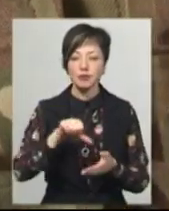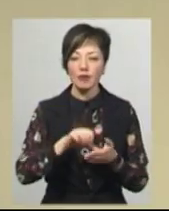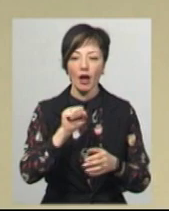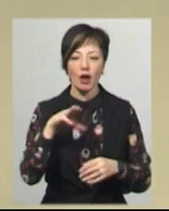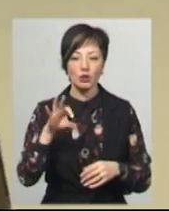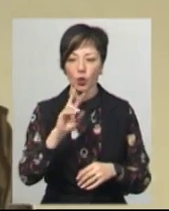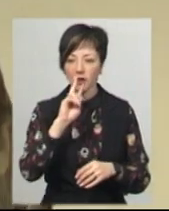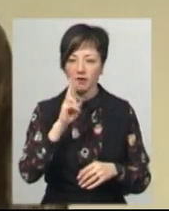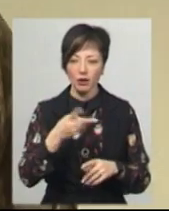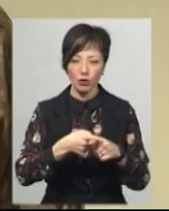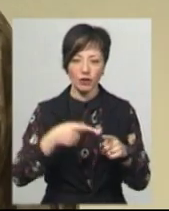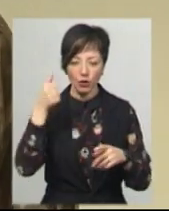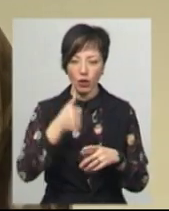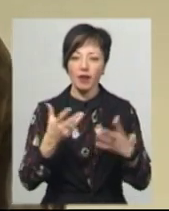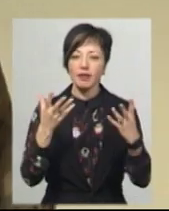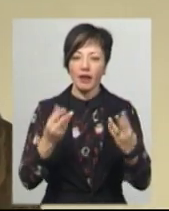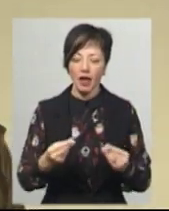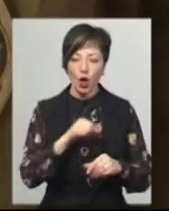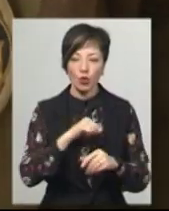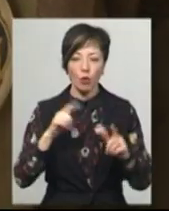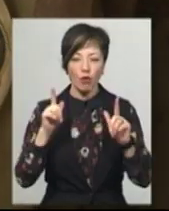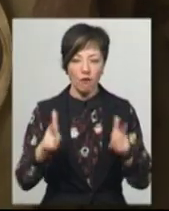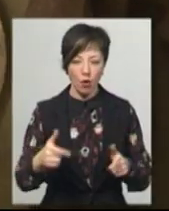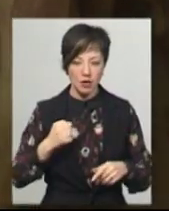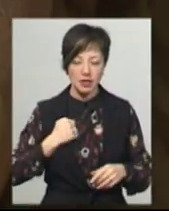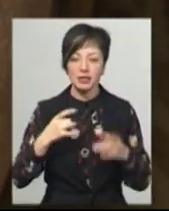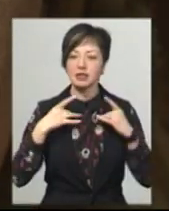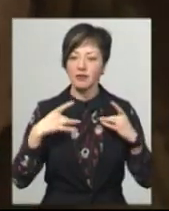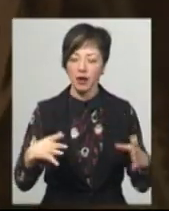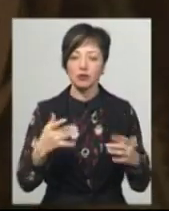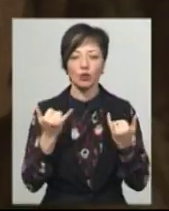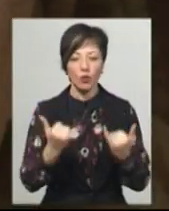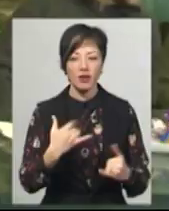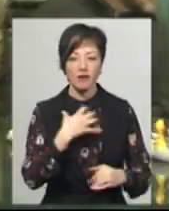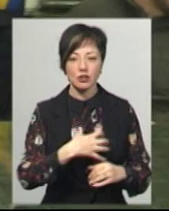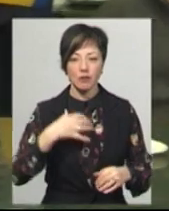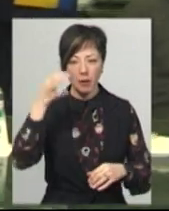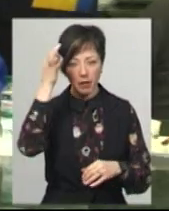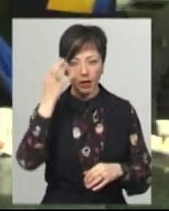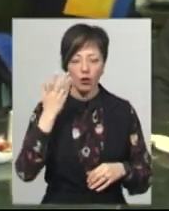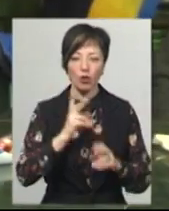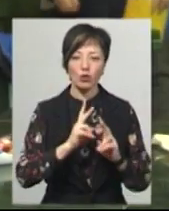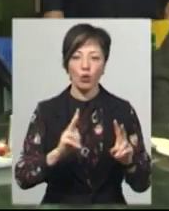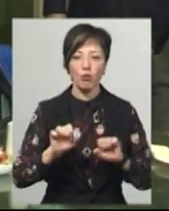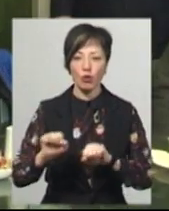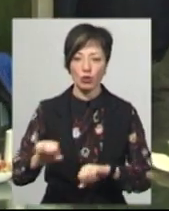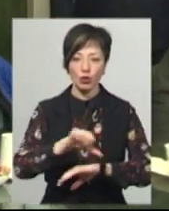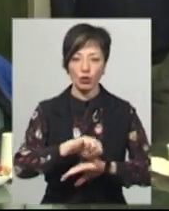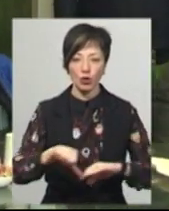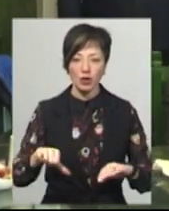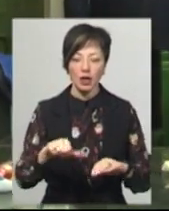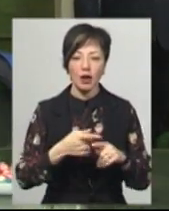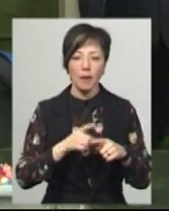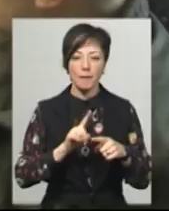роки. Каже, для нього День добровольця – свято. Додає, сьогодні важливо пам'ятати про тих, хто боронить кордони. Доброволець та військовослужбовець полку